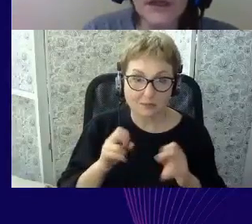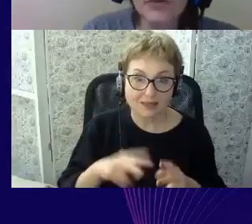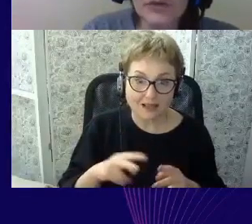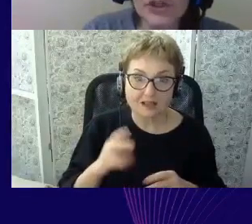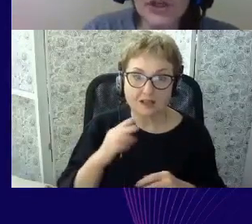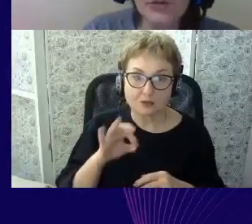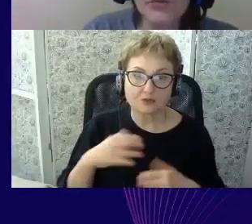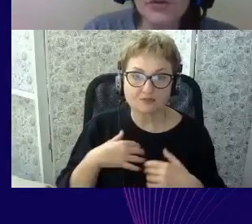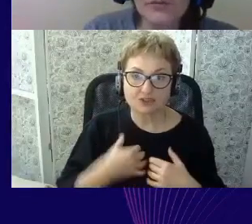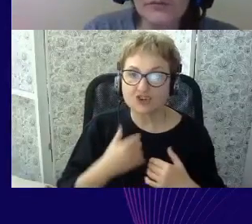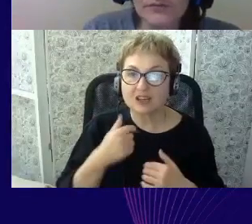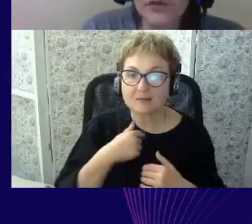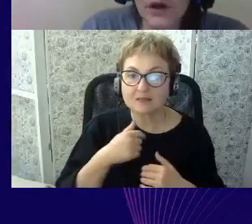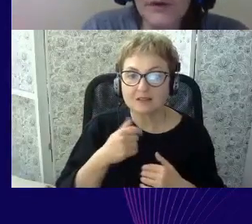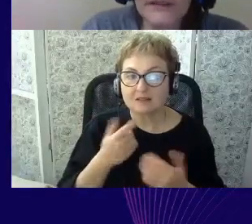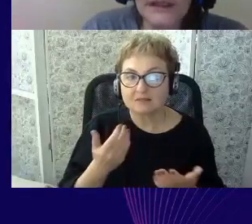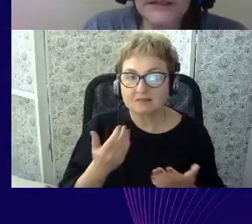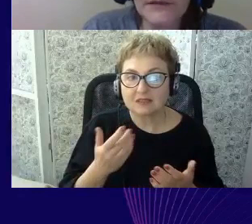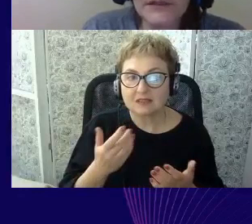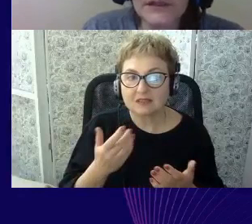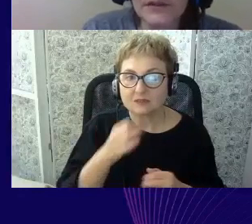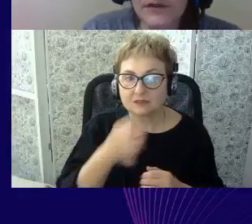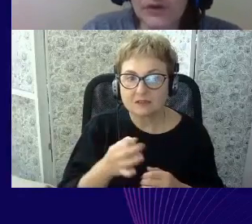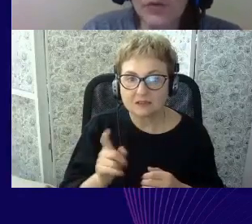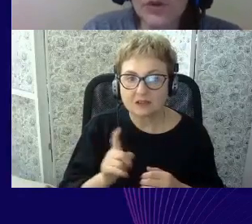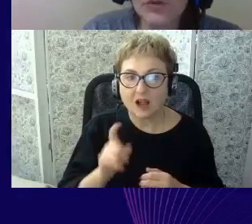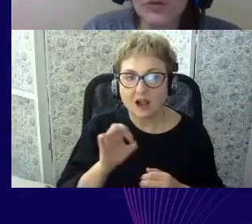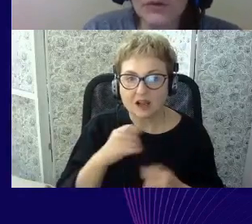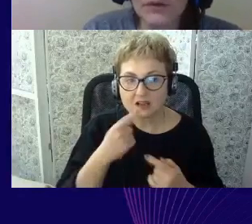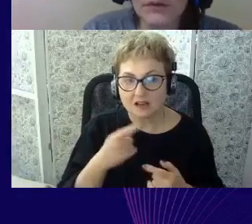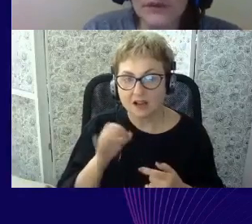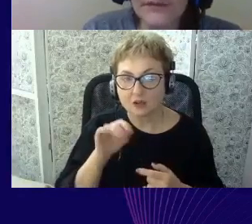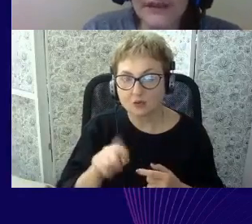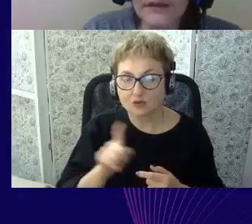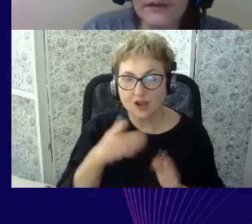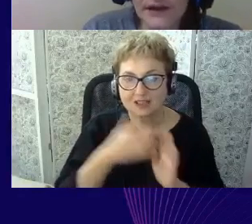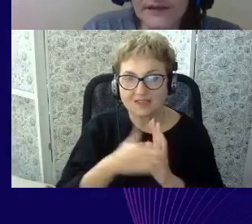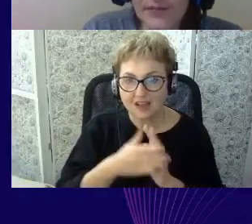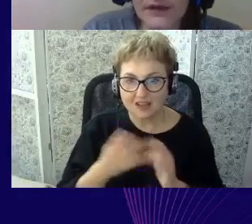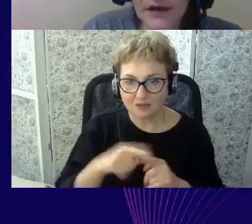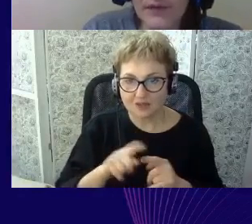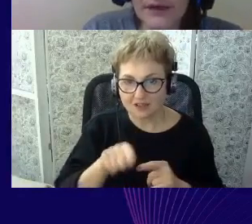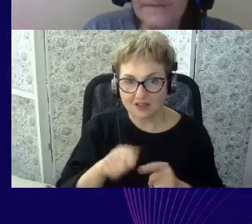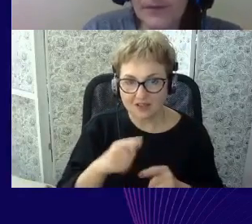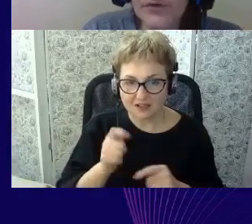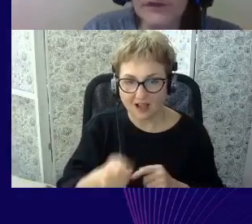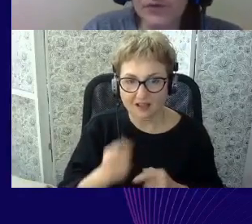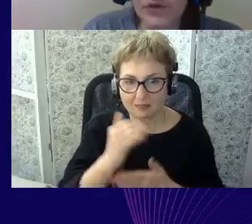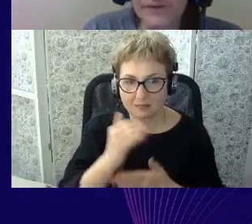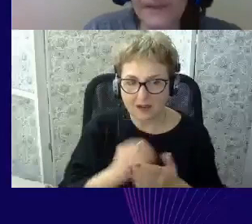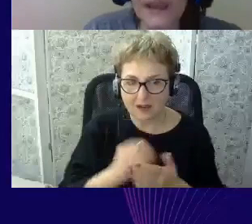компетенции, то, к сожалению, мы можем, ну, как бы констатировать, знать о том, что освоение данной программы